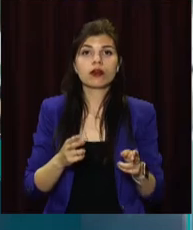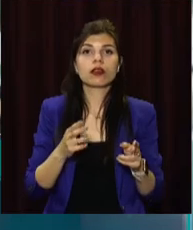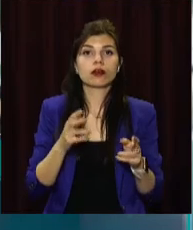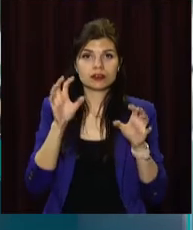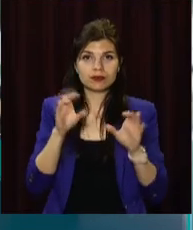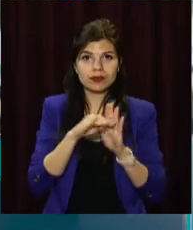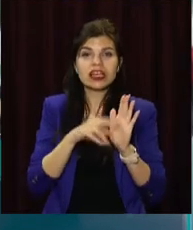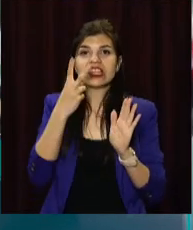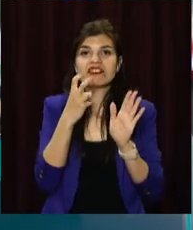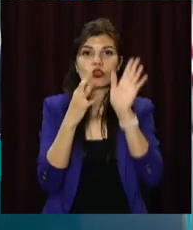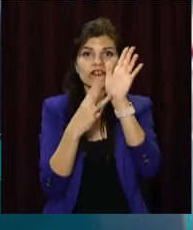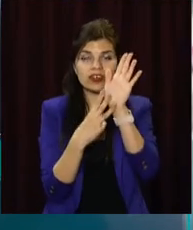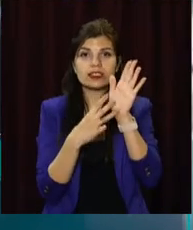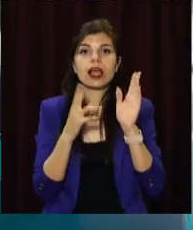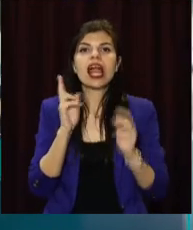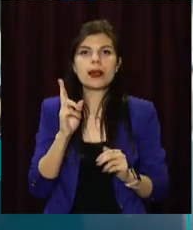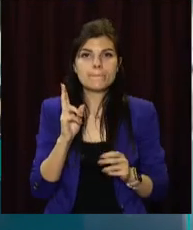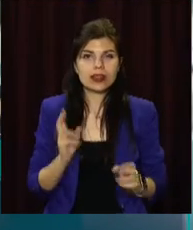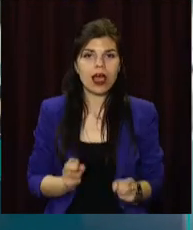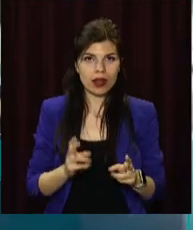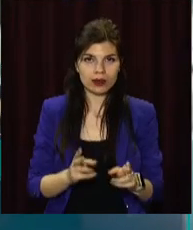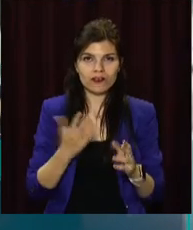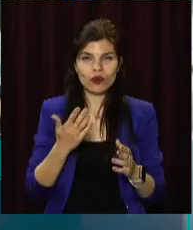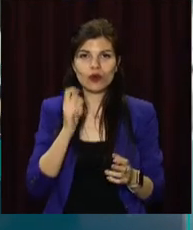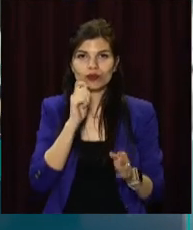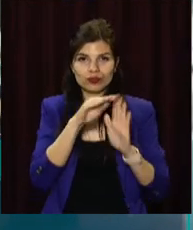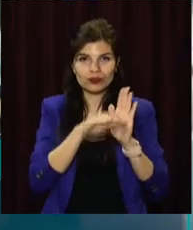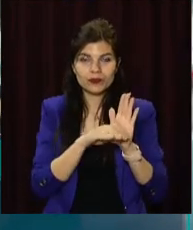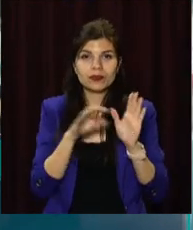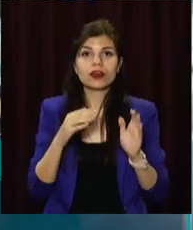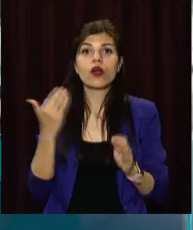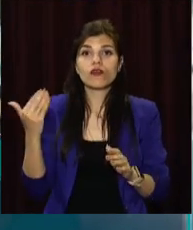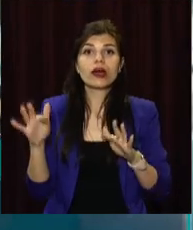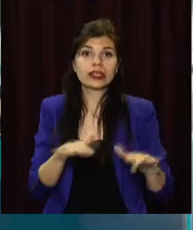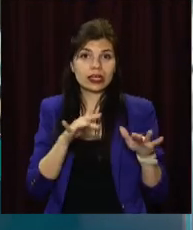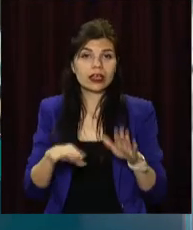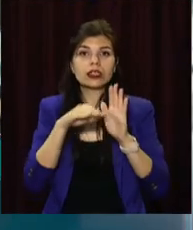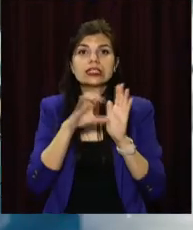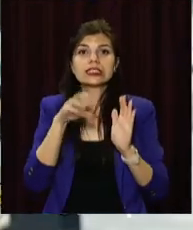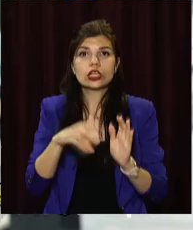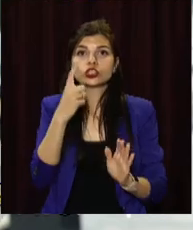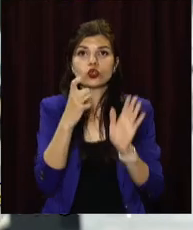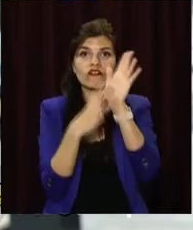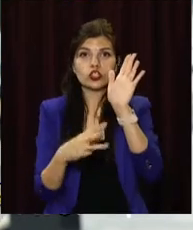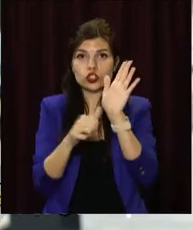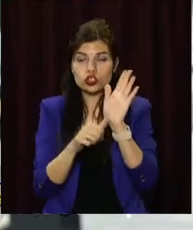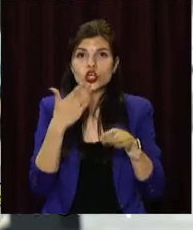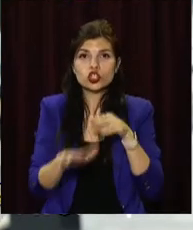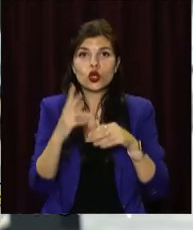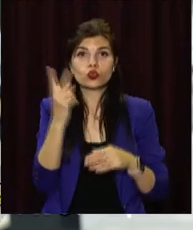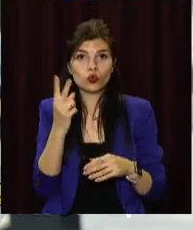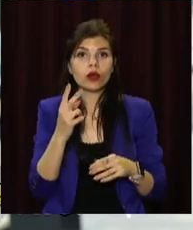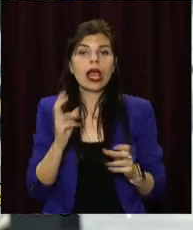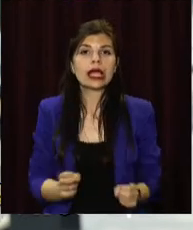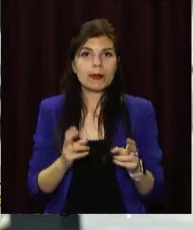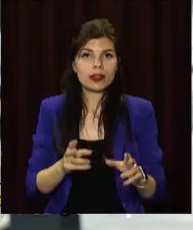статті 208 Кримінально-процесуального кодексу. Їхні дії кваліфікуються за статтею 186 частиною